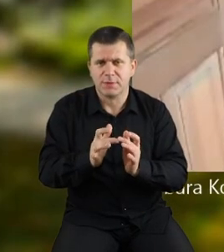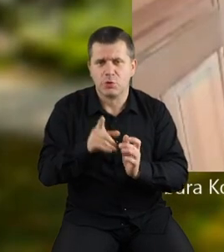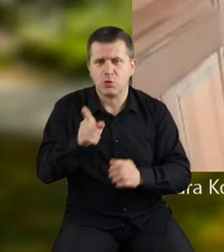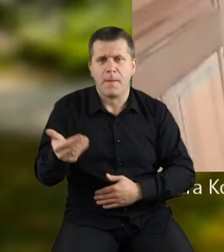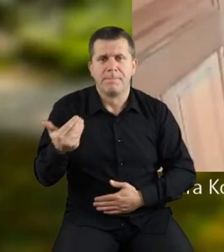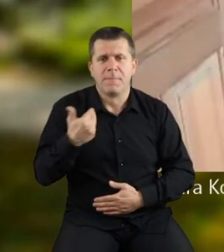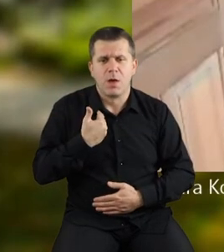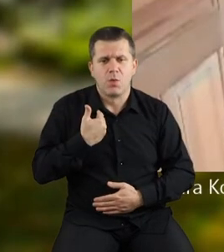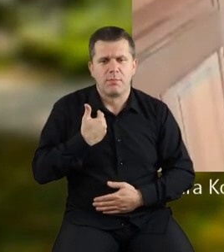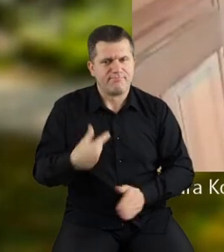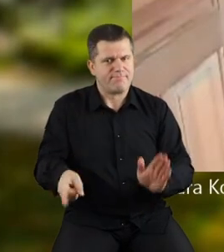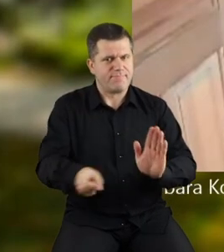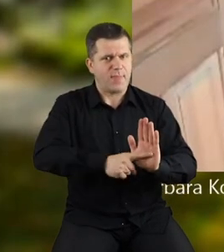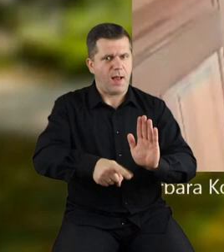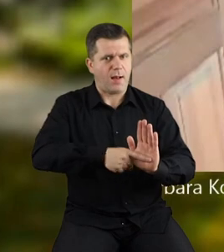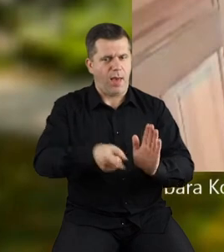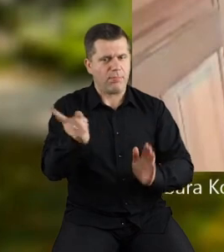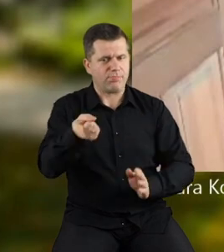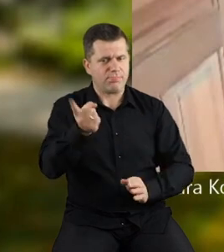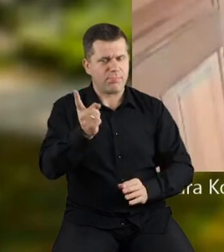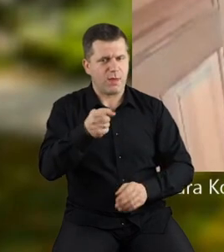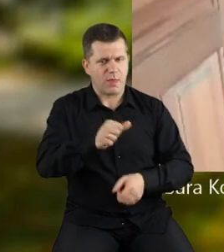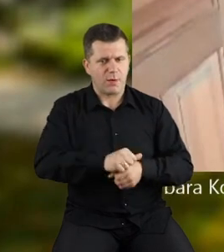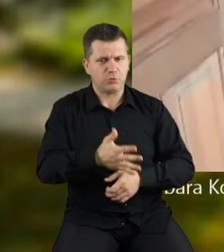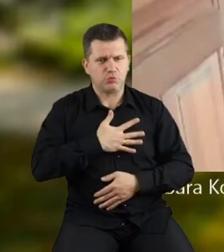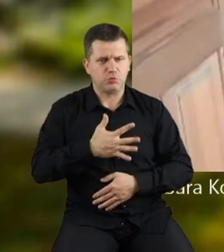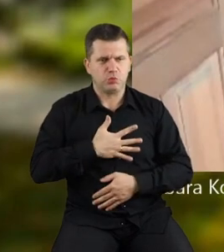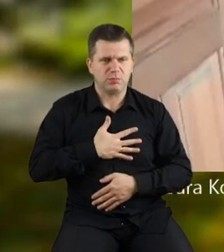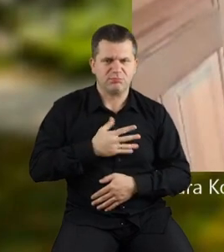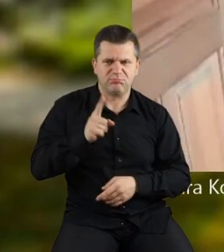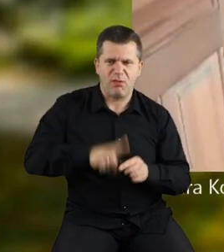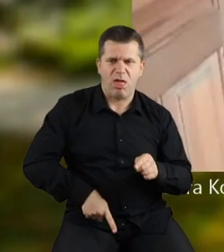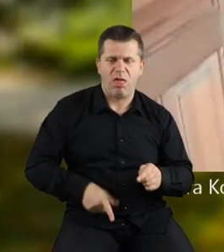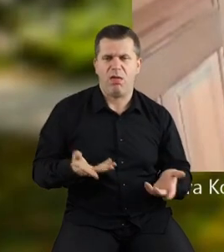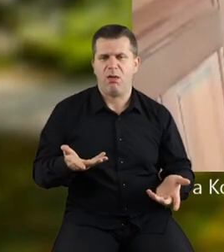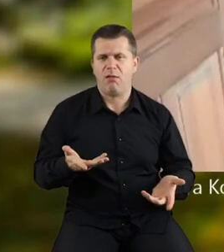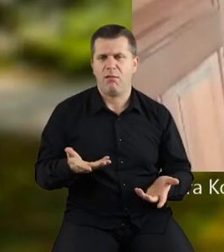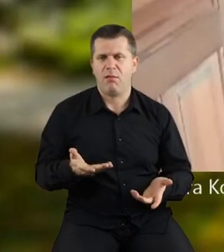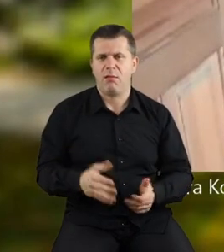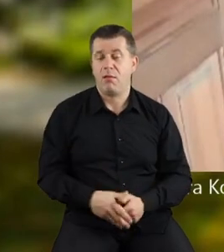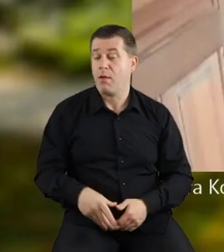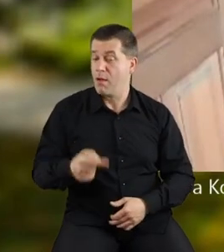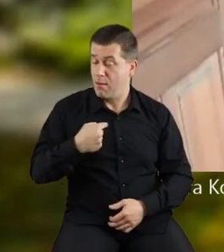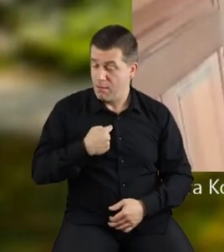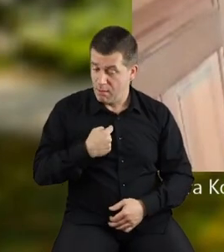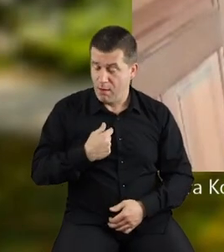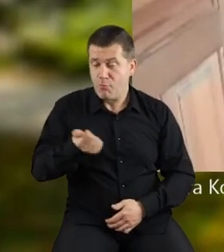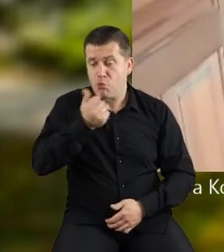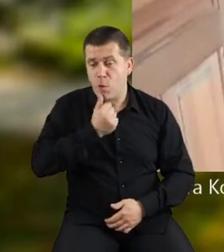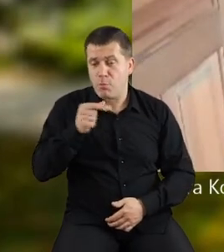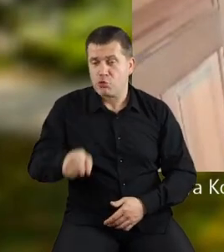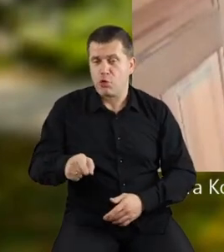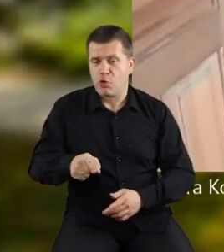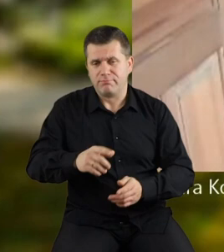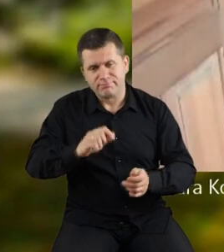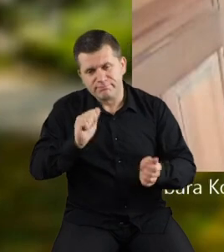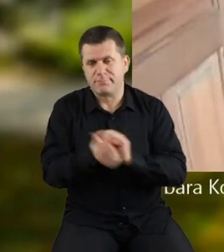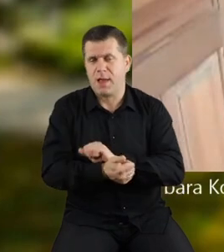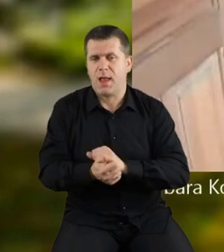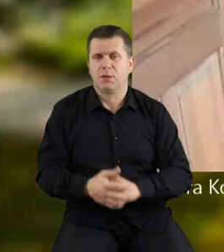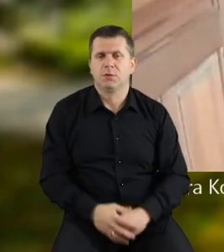racji, było naganne i miało się z tego powodu wyrzuty sumienia. A ja próbuję